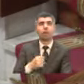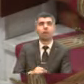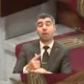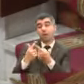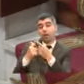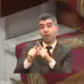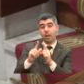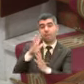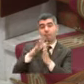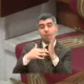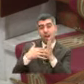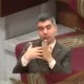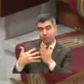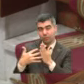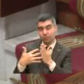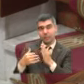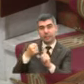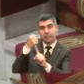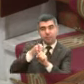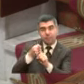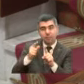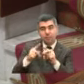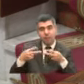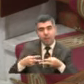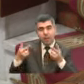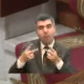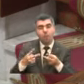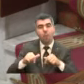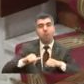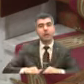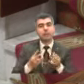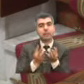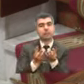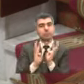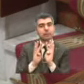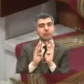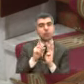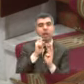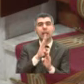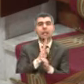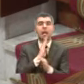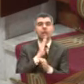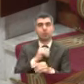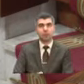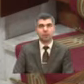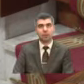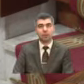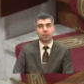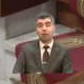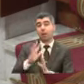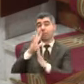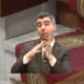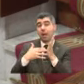المخطط الوطني للماء، وغيتعرض على اللجنة الوزارية إن شاء الله في دوجنبير. هذا المخطط الوطني للماء لما جاء القانون